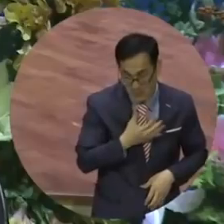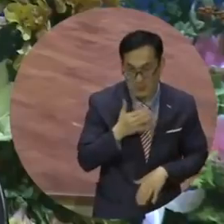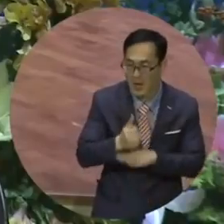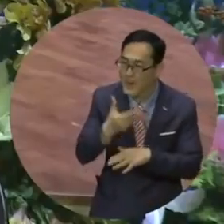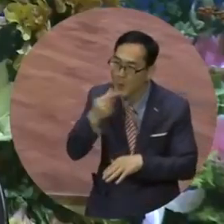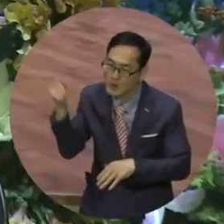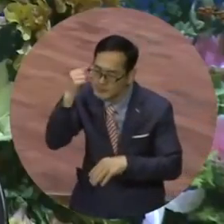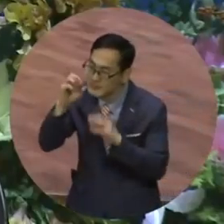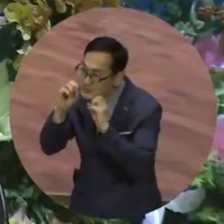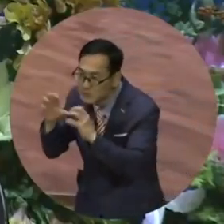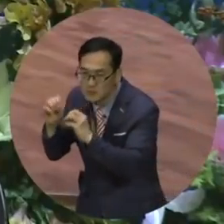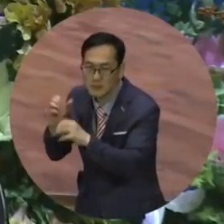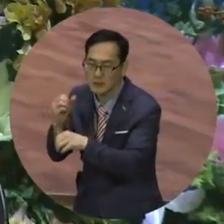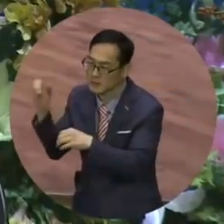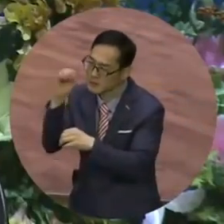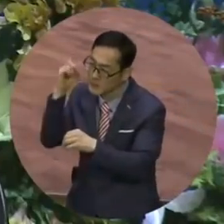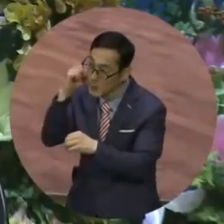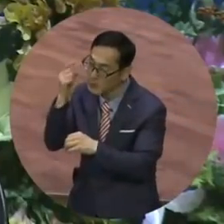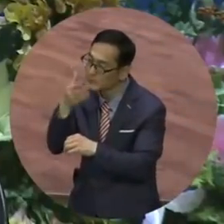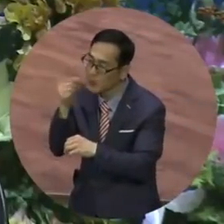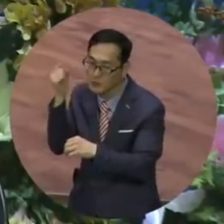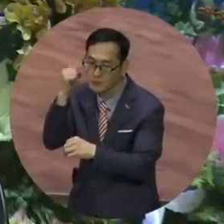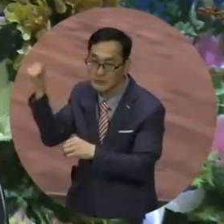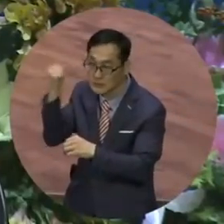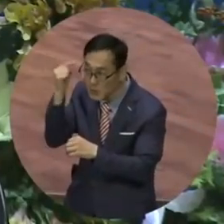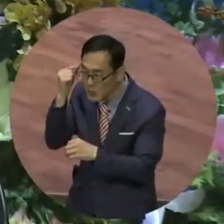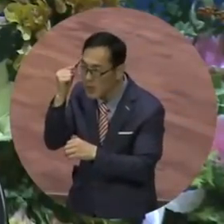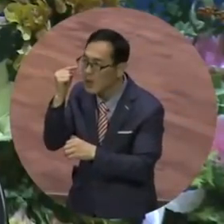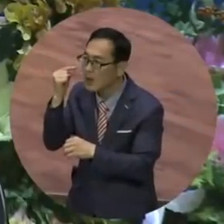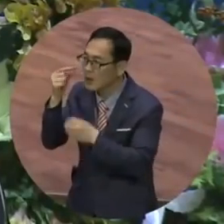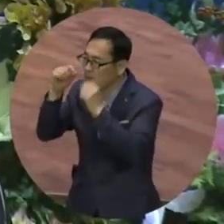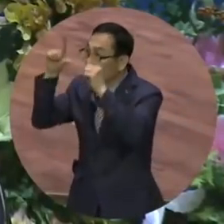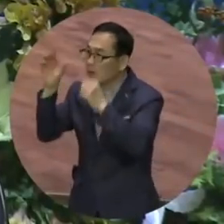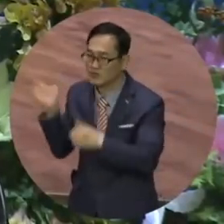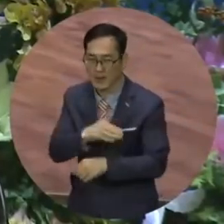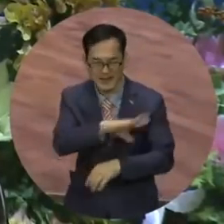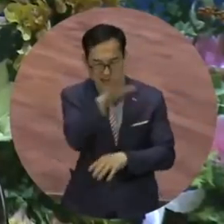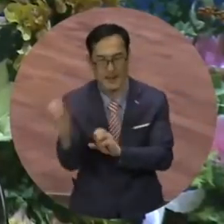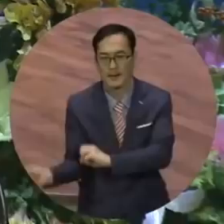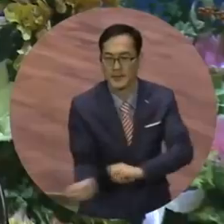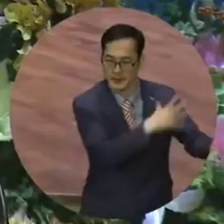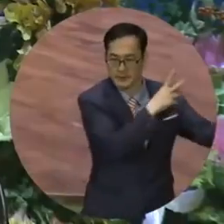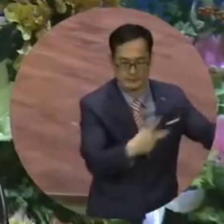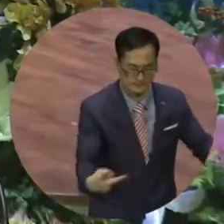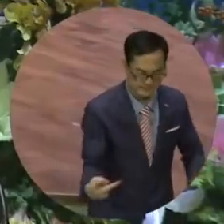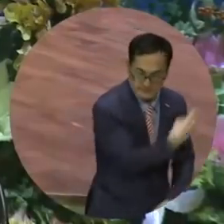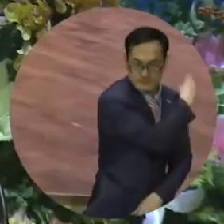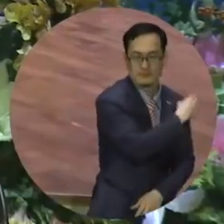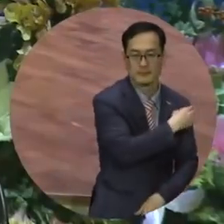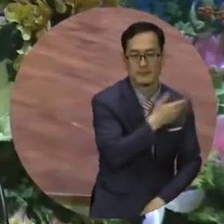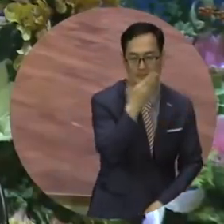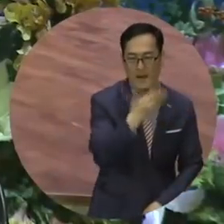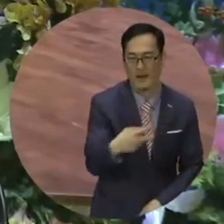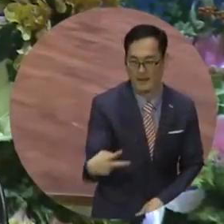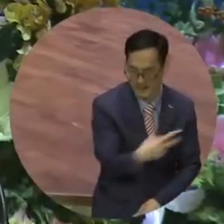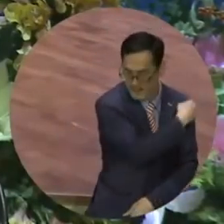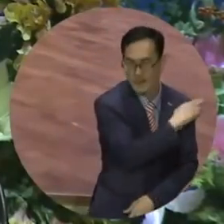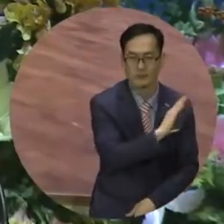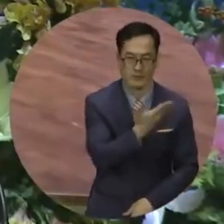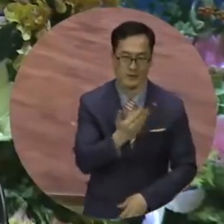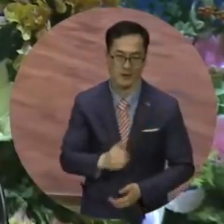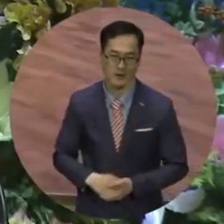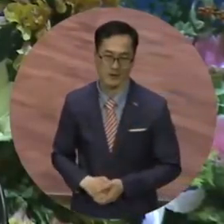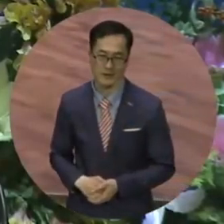또 어떤 사람은 종교생활 열심히 합니다. 막 열심히 나름대로 막 열심히 합니다. 종교는요